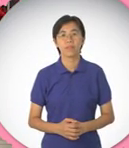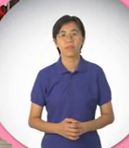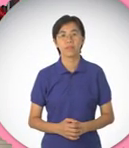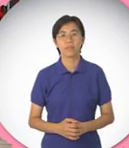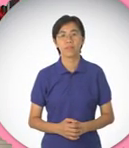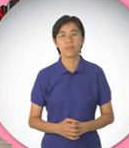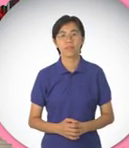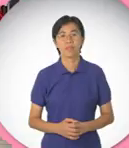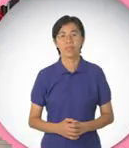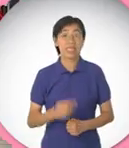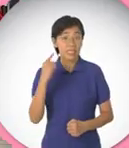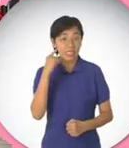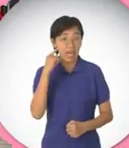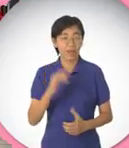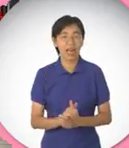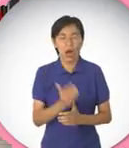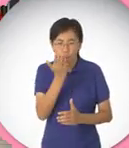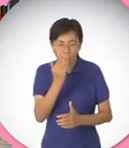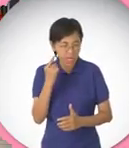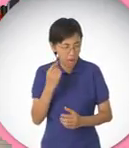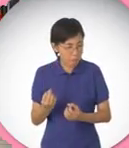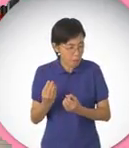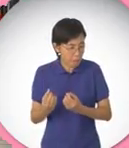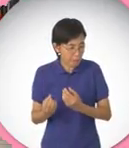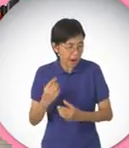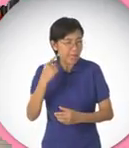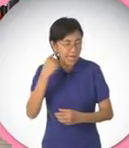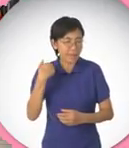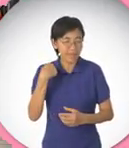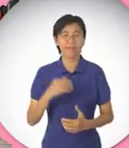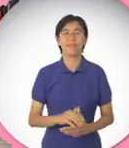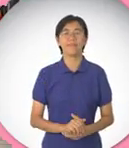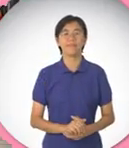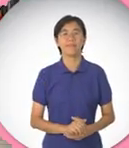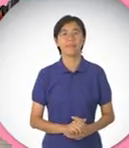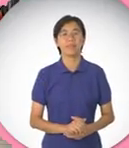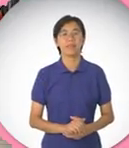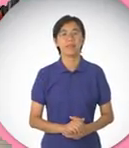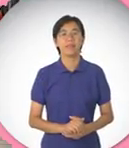โอ้ได้ยินเสียงฟองอากาศเอียดอาร์เลย เรียกที่สุดให้ฟองอากาศออกมาให้หมดเลย ครับผม